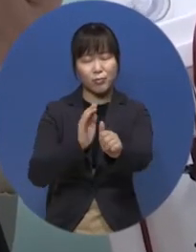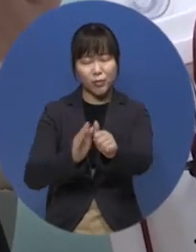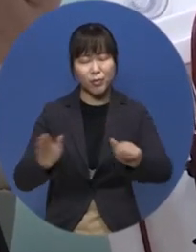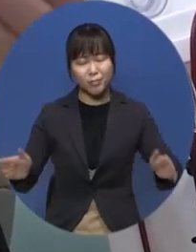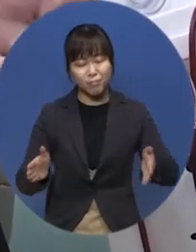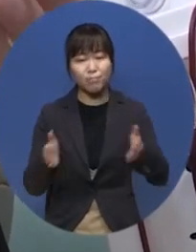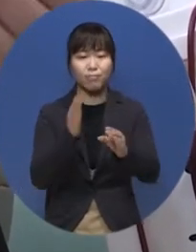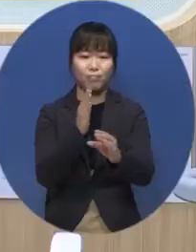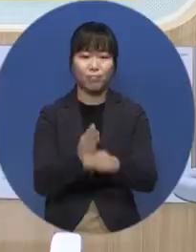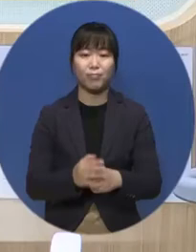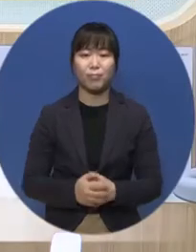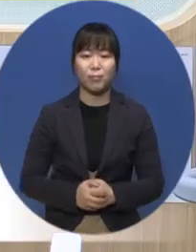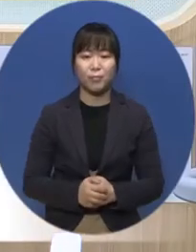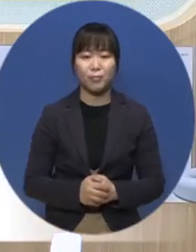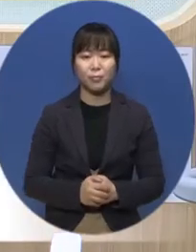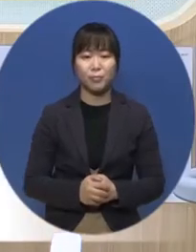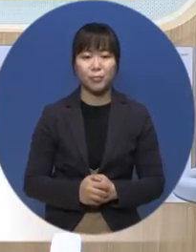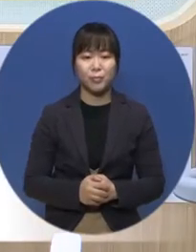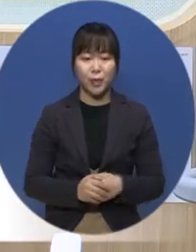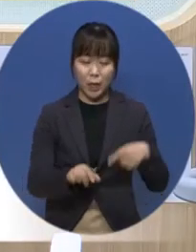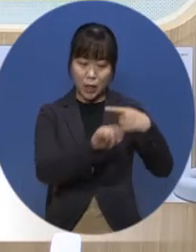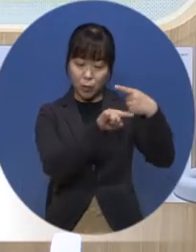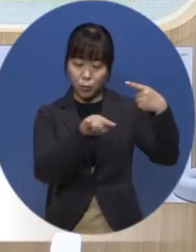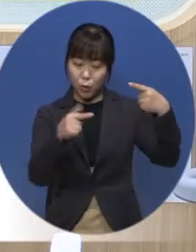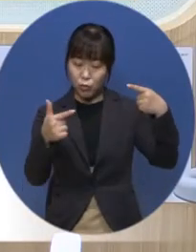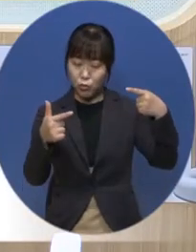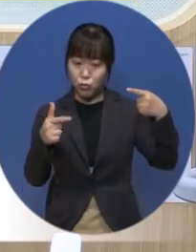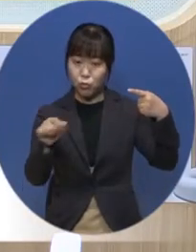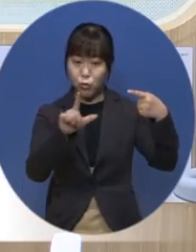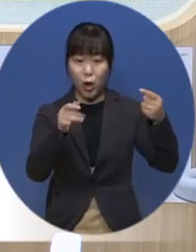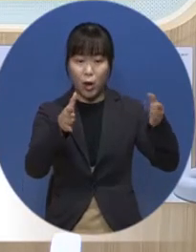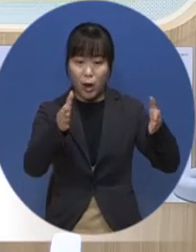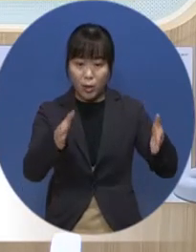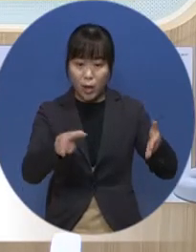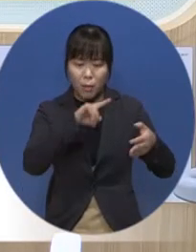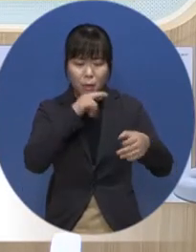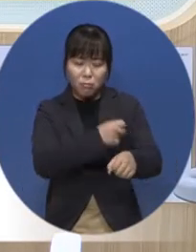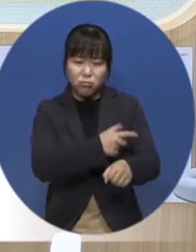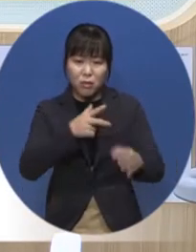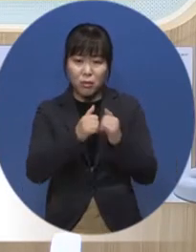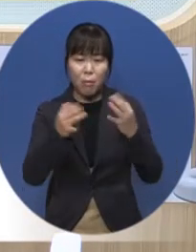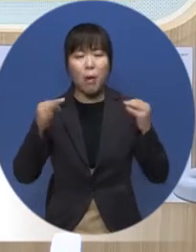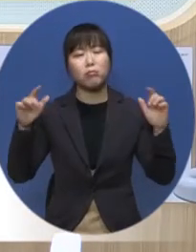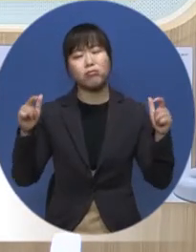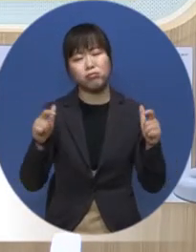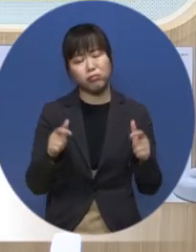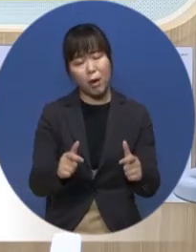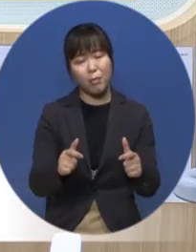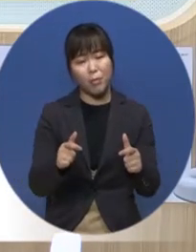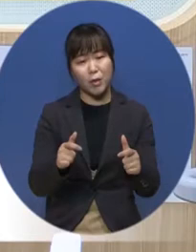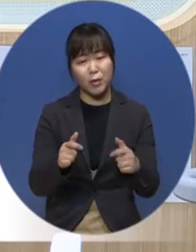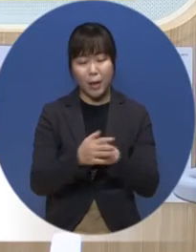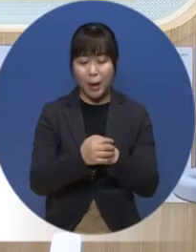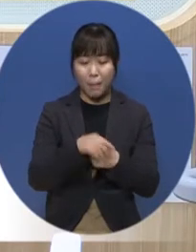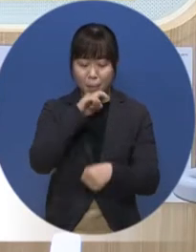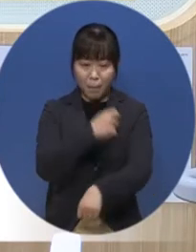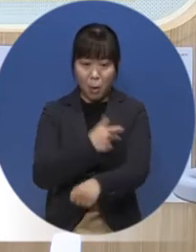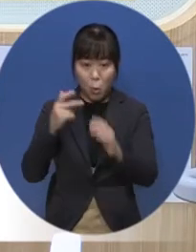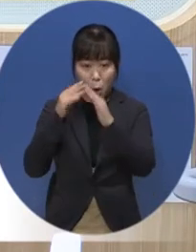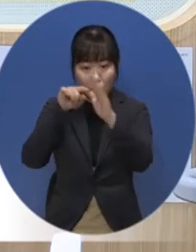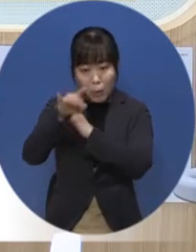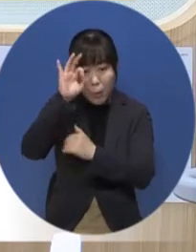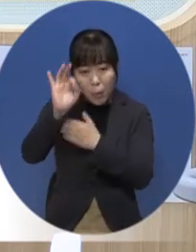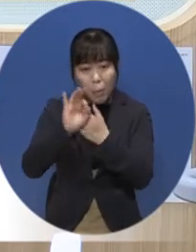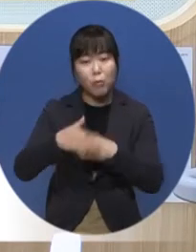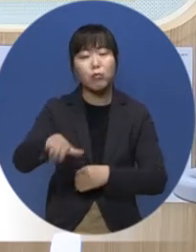했읍니다 성방 1월부터 이걸 사이에 환자분들이 좀 많이 줄어 들었거든요 헌혈을 집에 가면 마치 이제